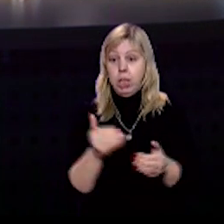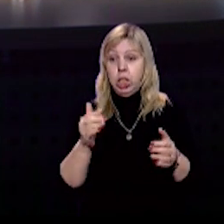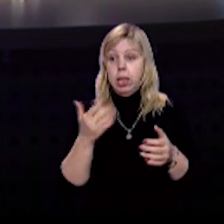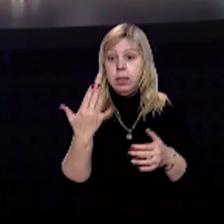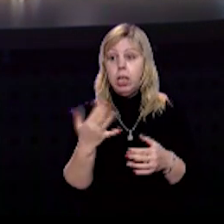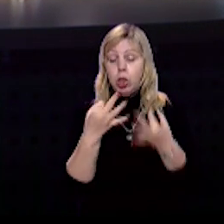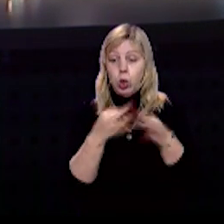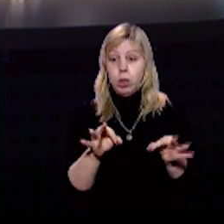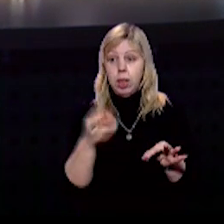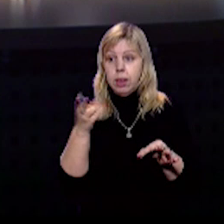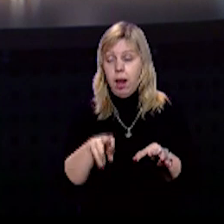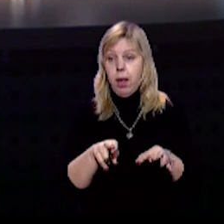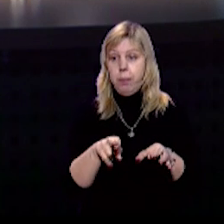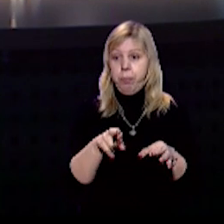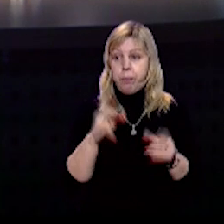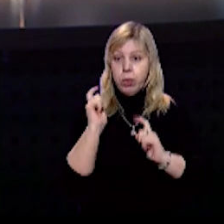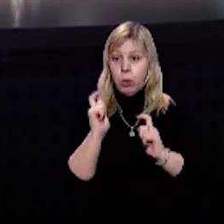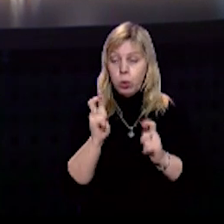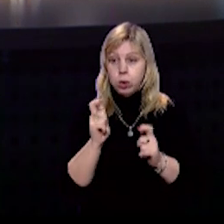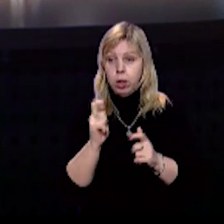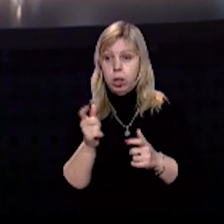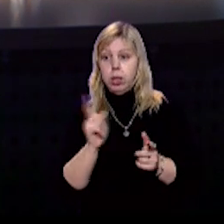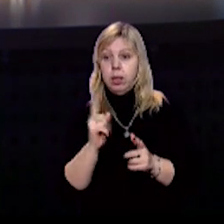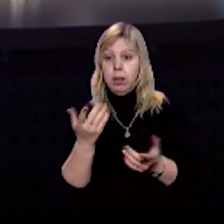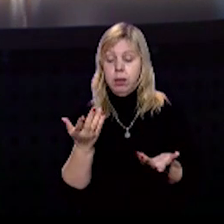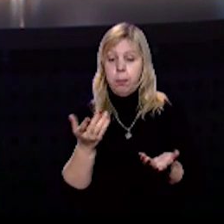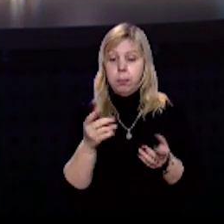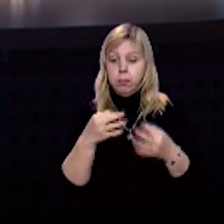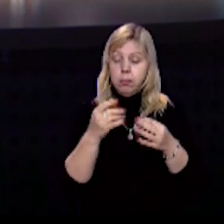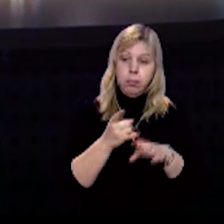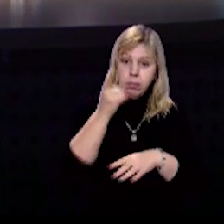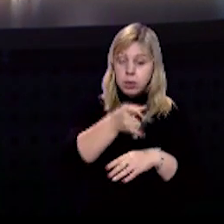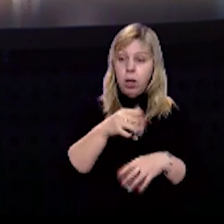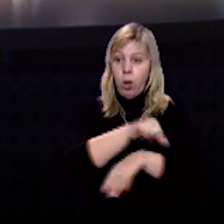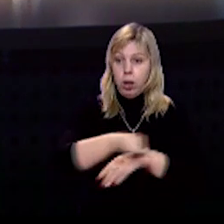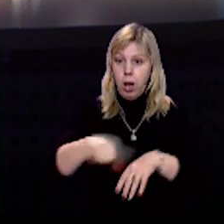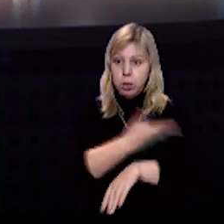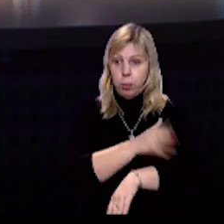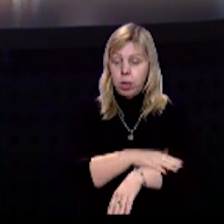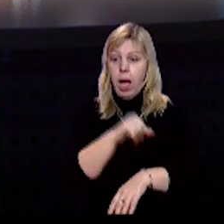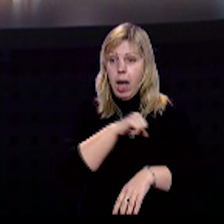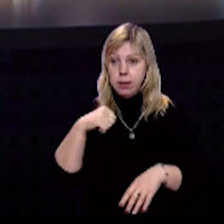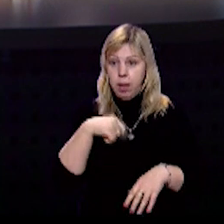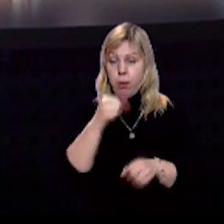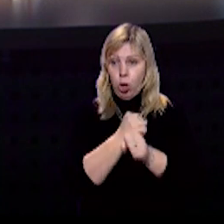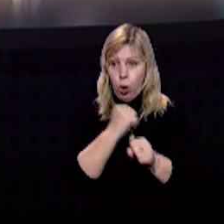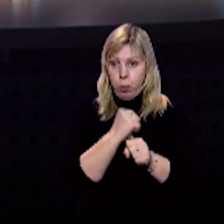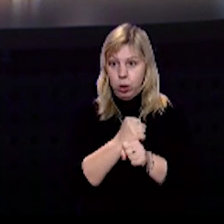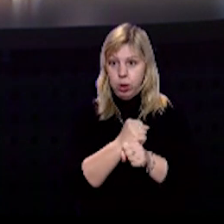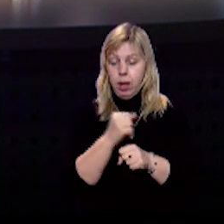кількість дозволів для вантажного транспорту, який перетинає кордон з Польщею, а саме